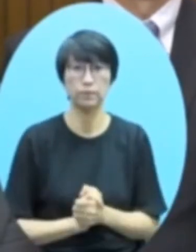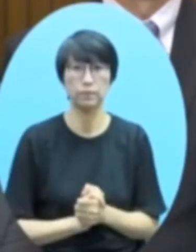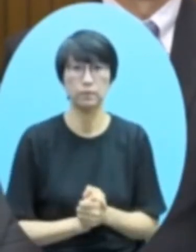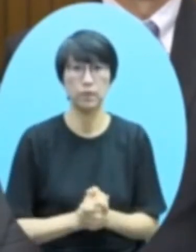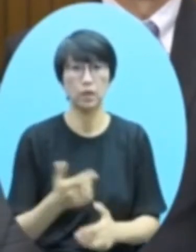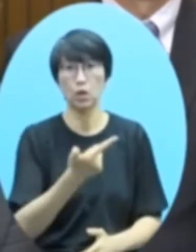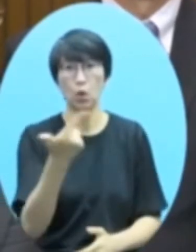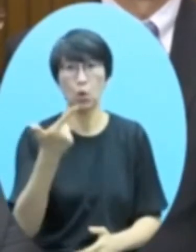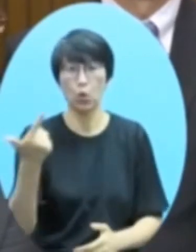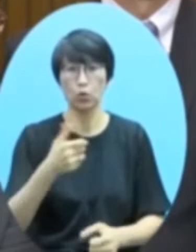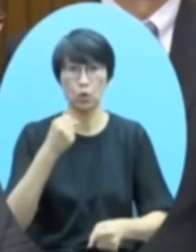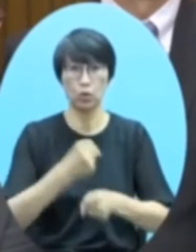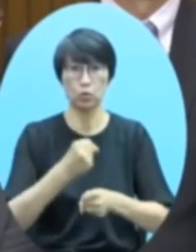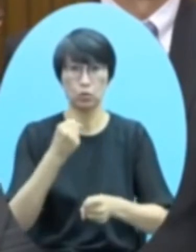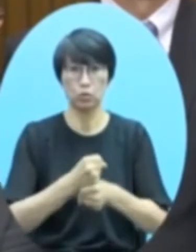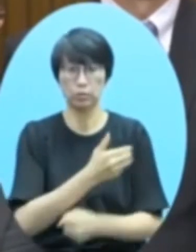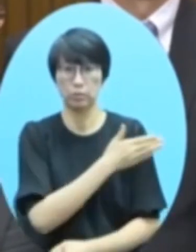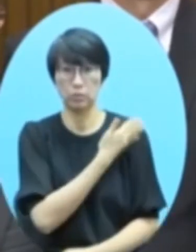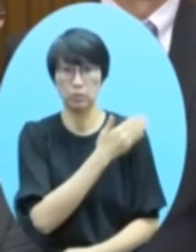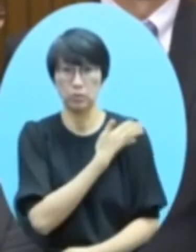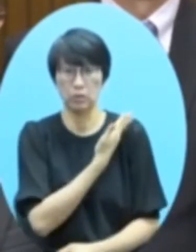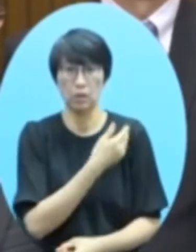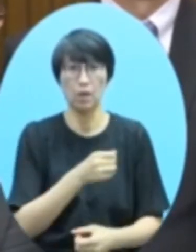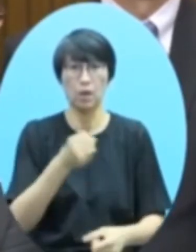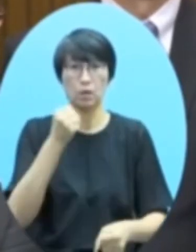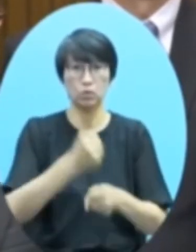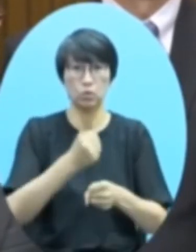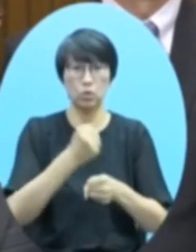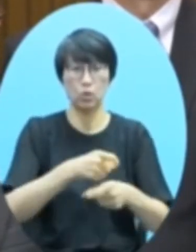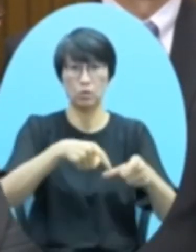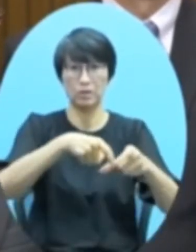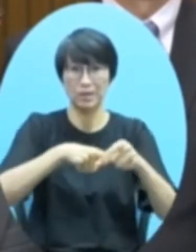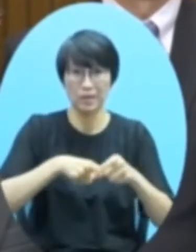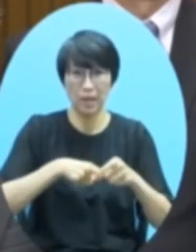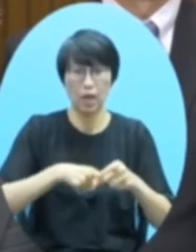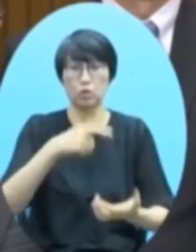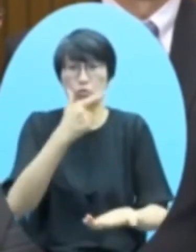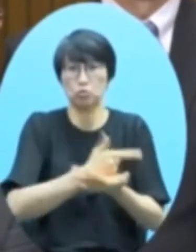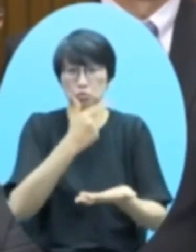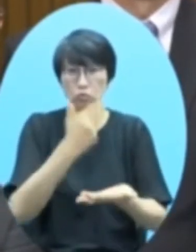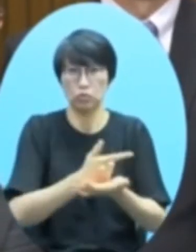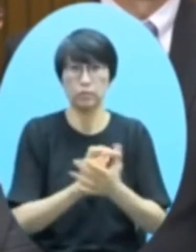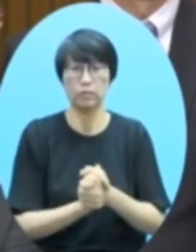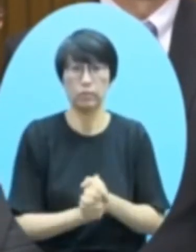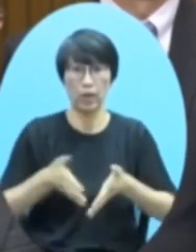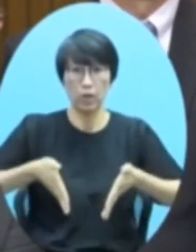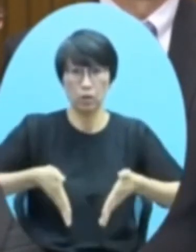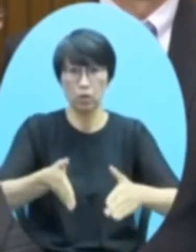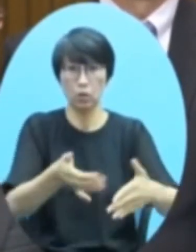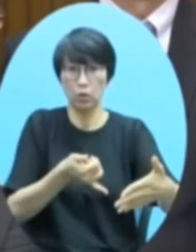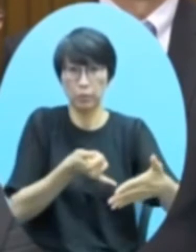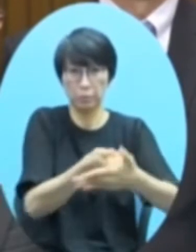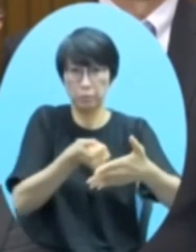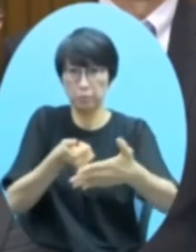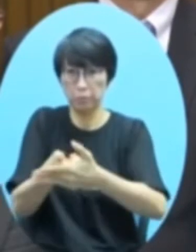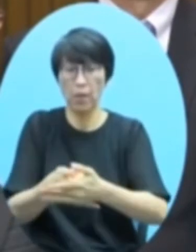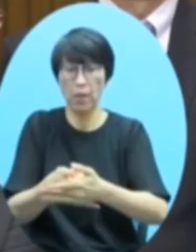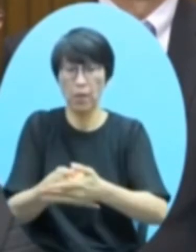很多打工仔都是手停口停，堵塞道路或者阻碍